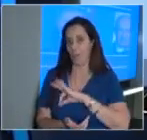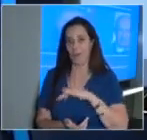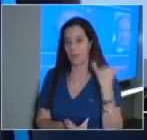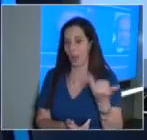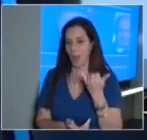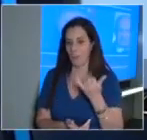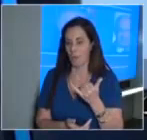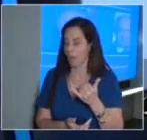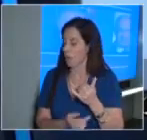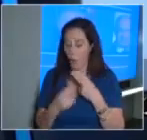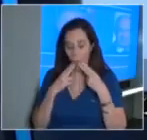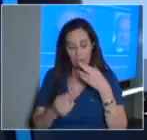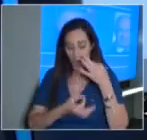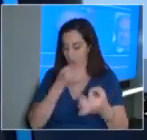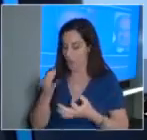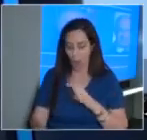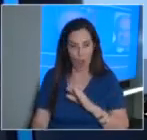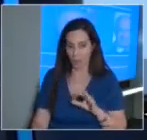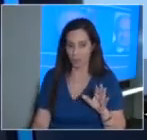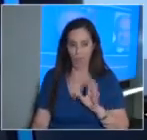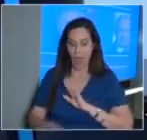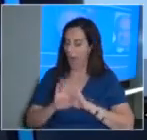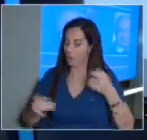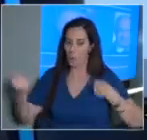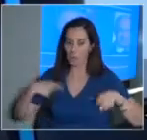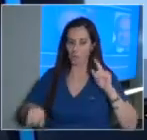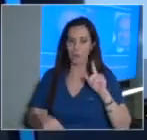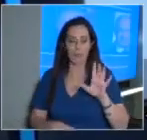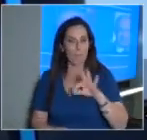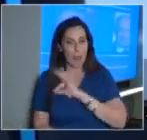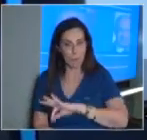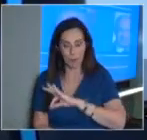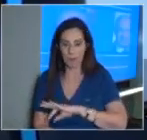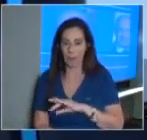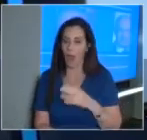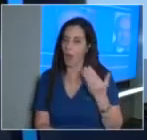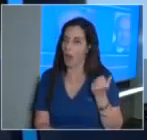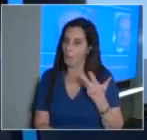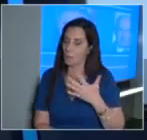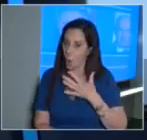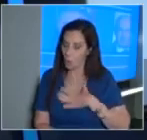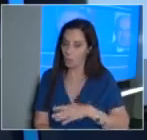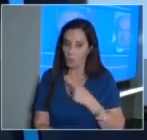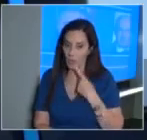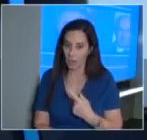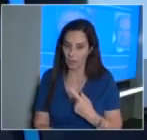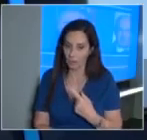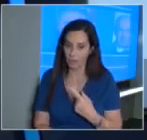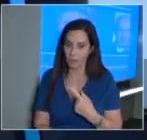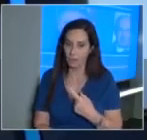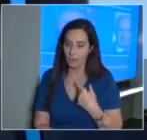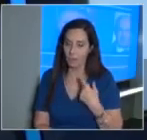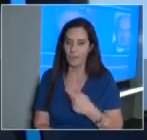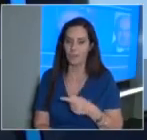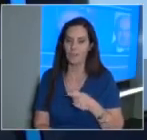תמיד עונה לשאלות. תמיד. אף פעם לא מתחמק לשאלות. לזכותו של ליברמן, אבל כמות הפעמים שרוצים שנגיד את זה, וניתן לו